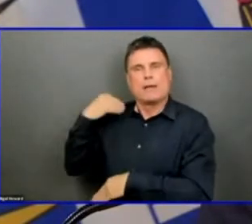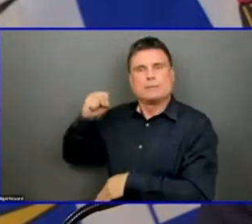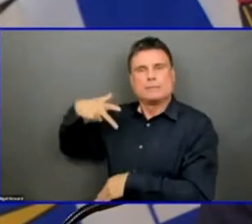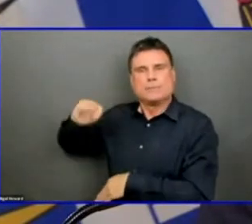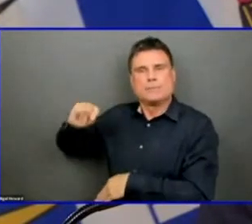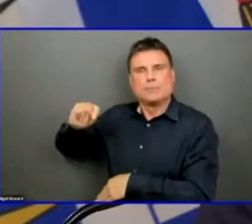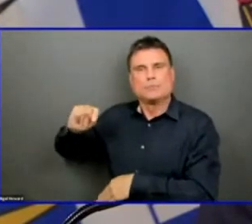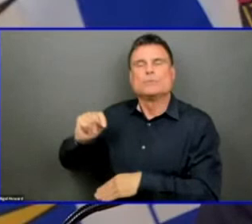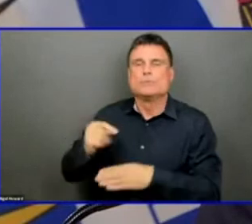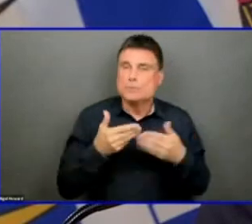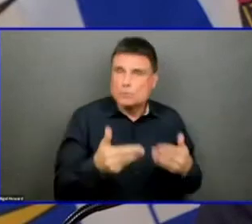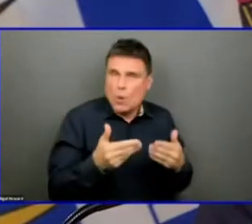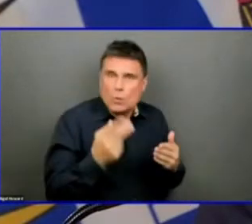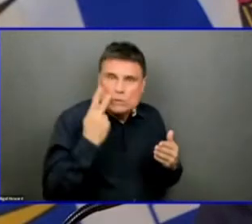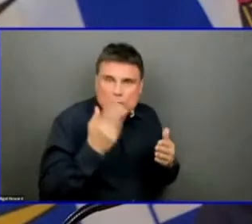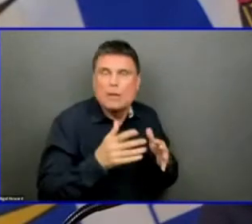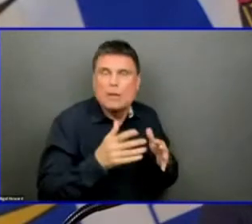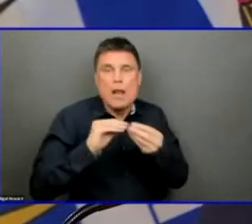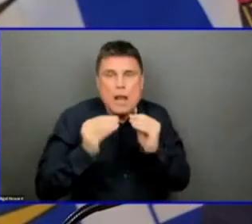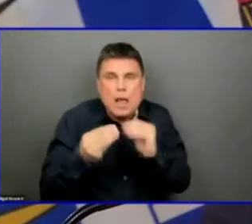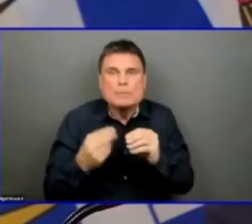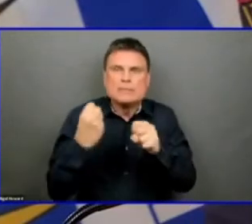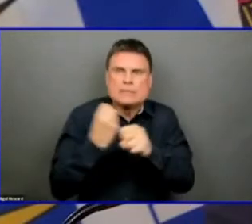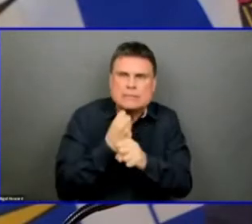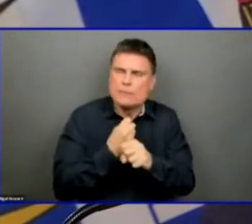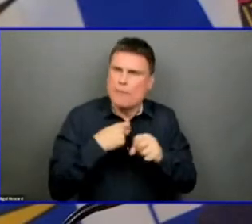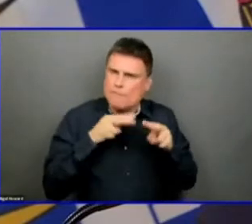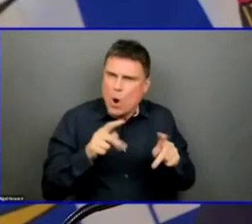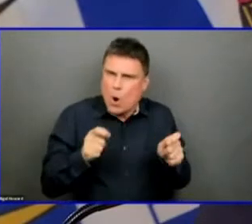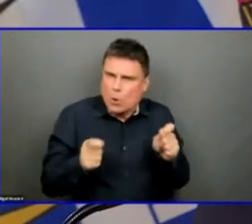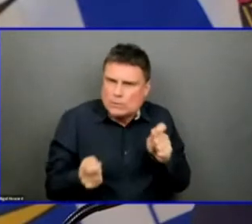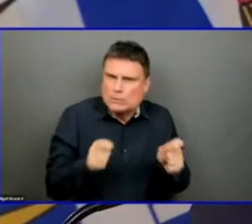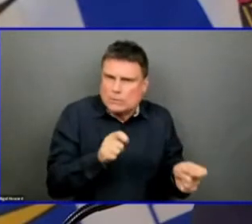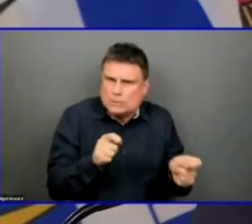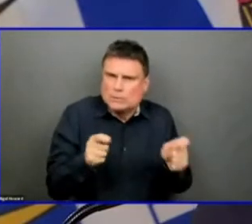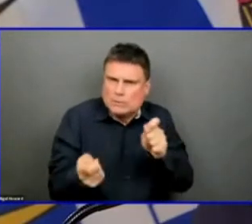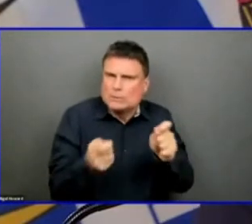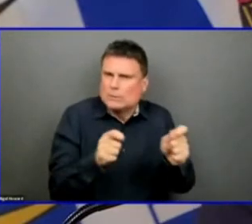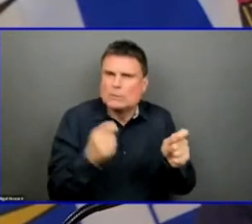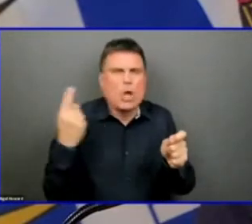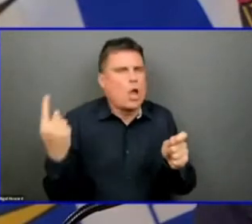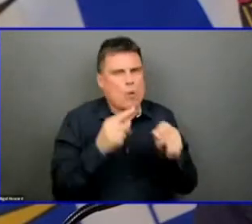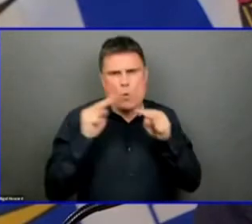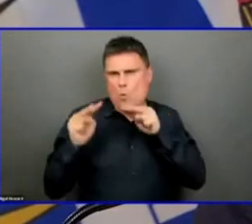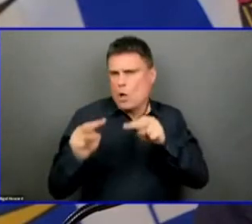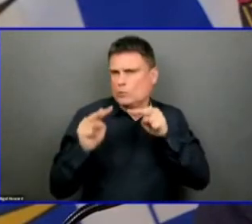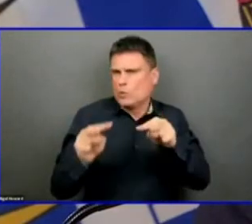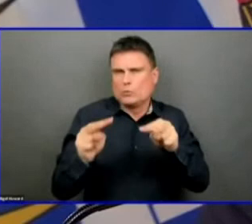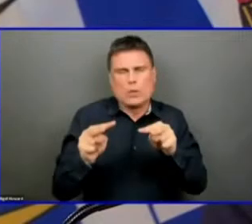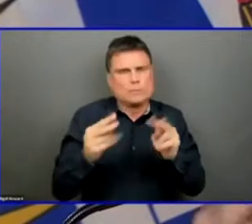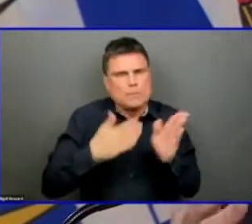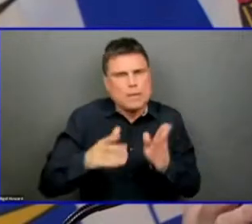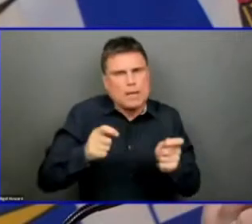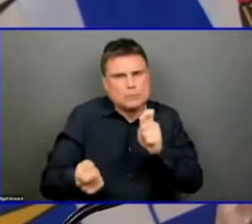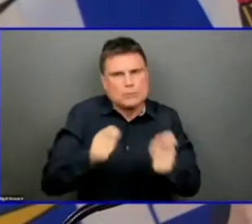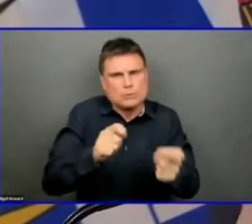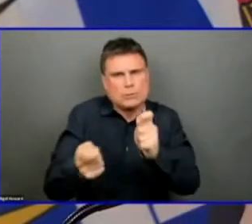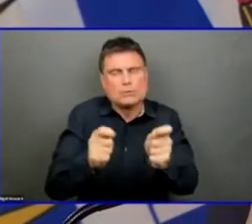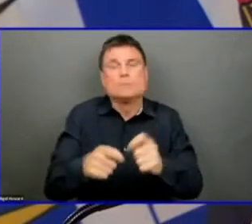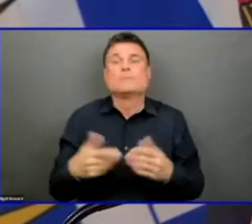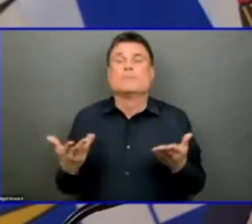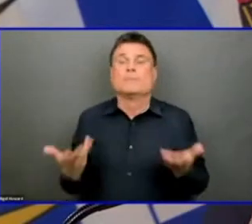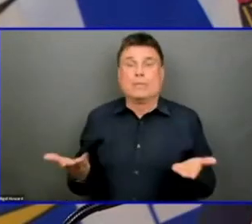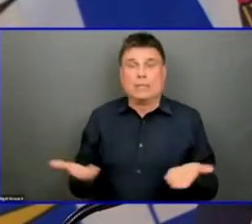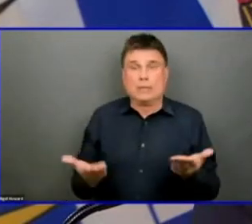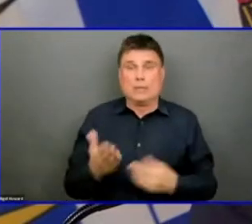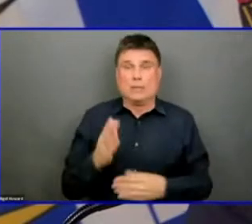测的方法以及这个数据系统 pressure points are happening in the hospital system, and we saw that in